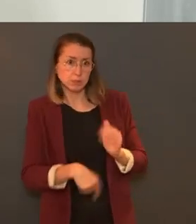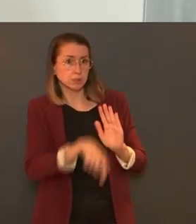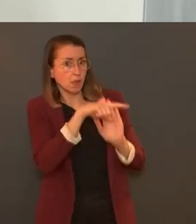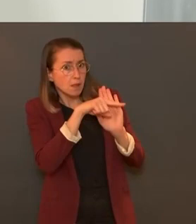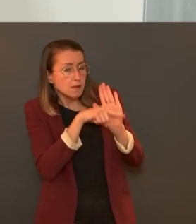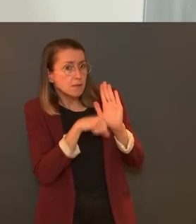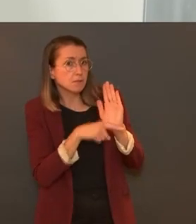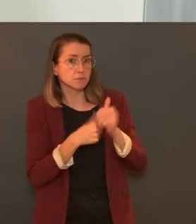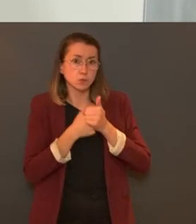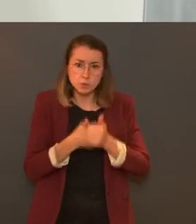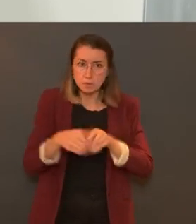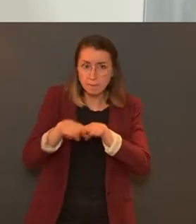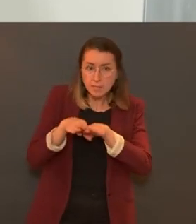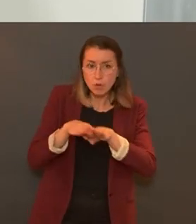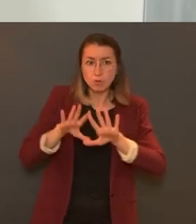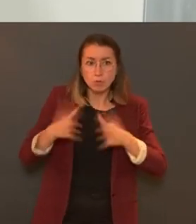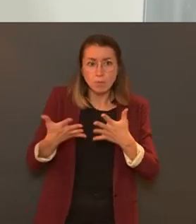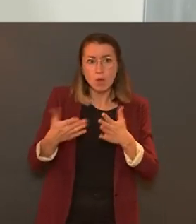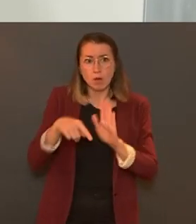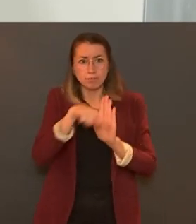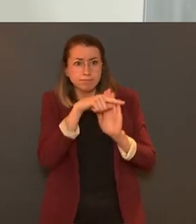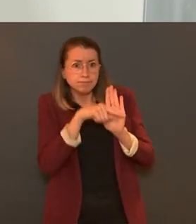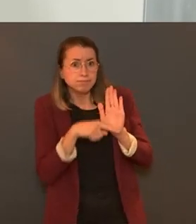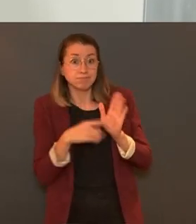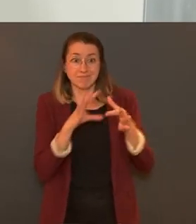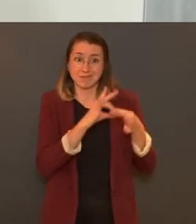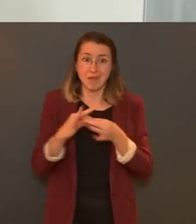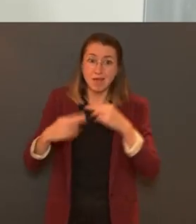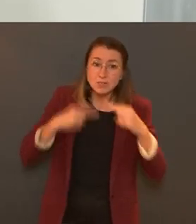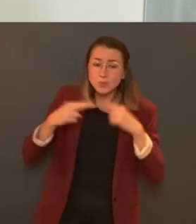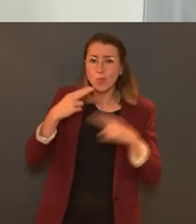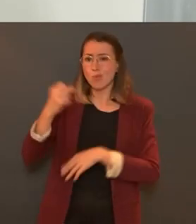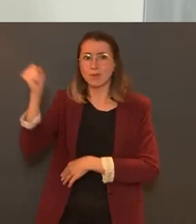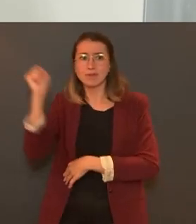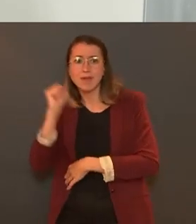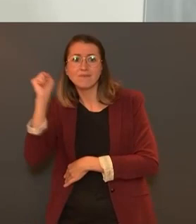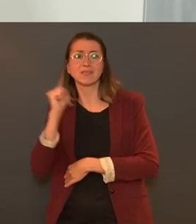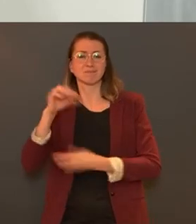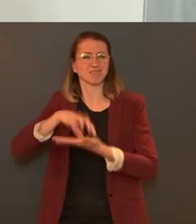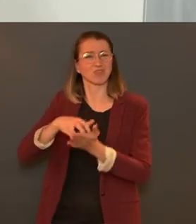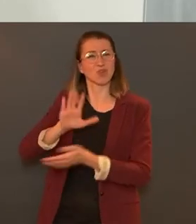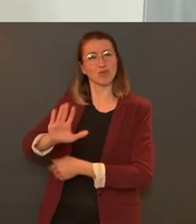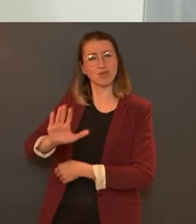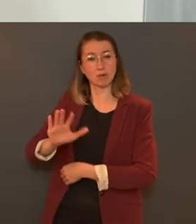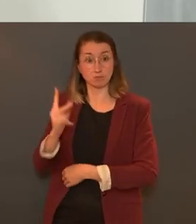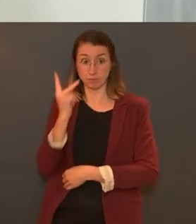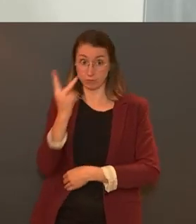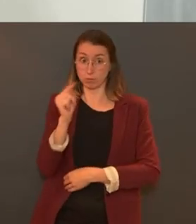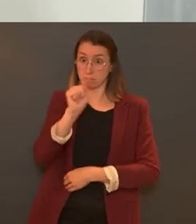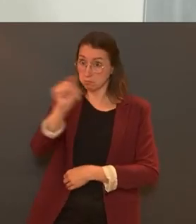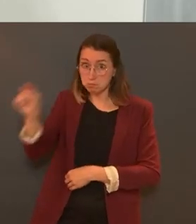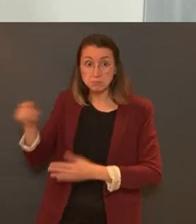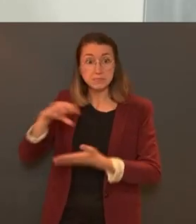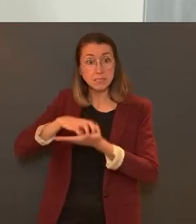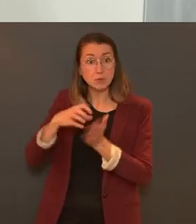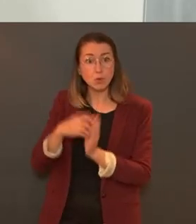l'art qui sont suivies par l'ORECA. Et on constate que, par exemple, dans l'ORECA, ça fonctionne extrêmement bien. Mais donc, ce sont les